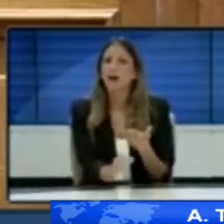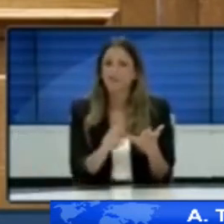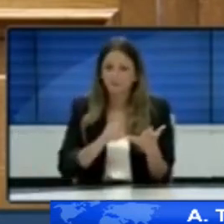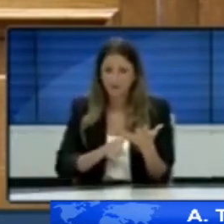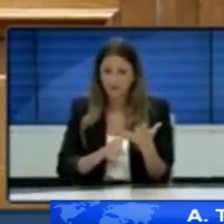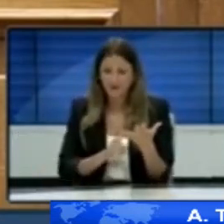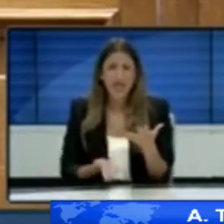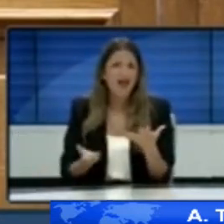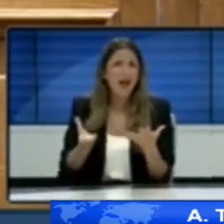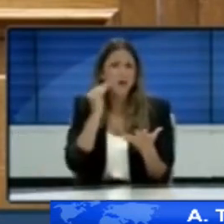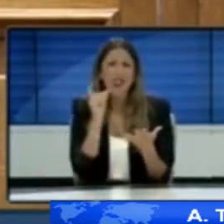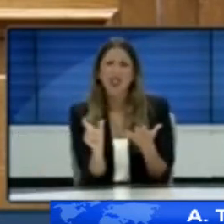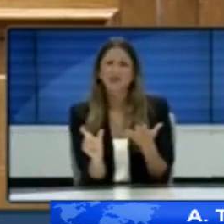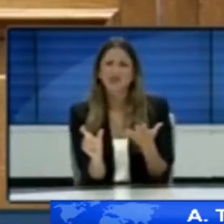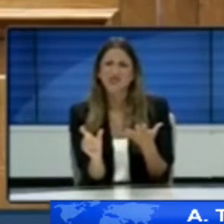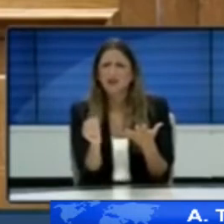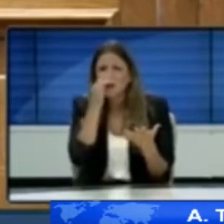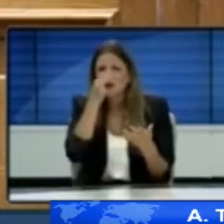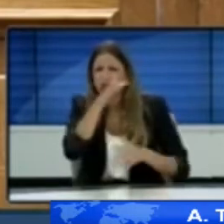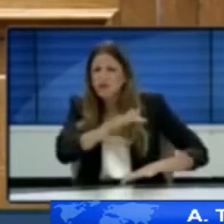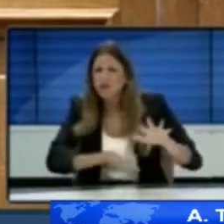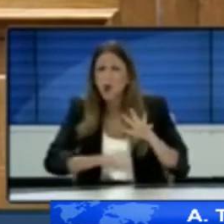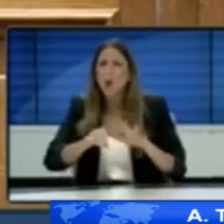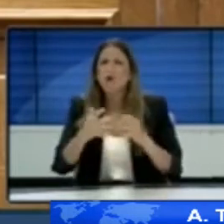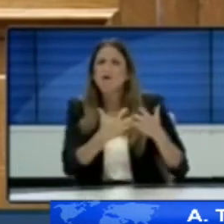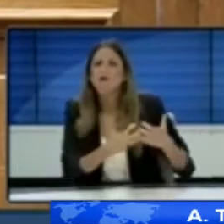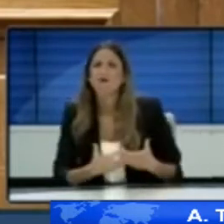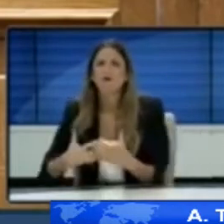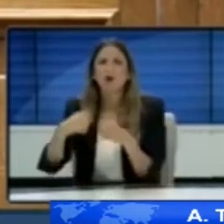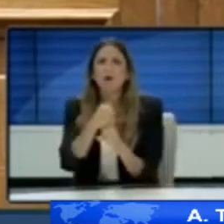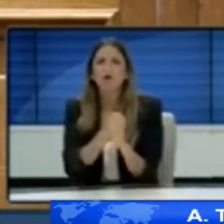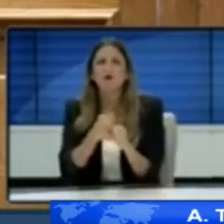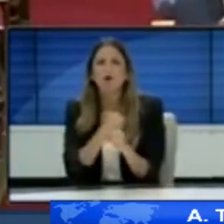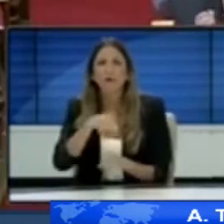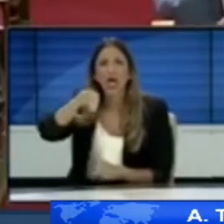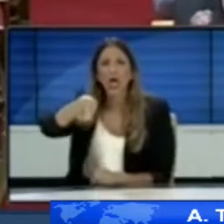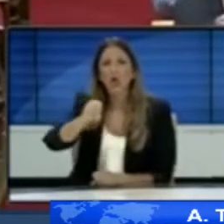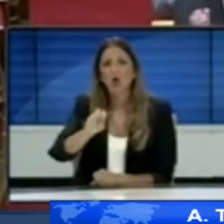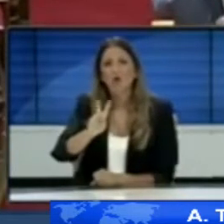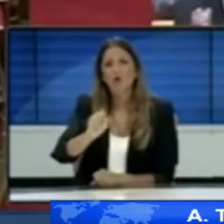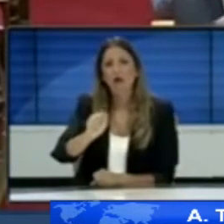και δεν άκουσα τη λέξη σκευωρία, Νοβάρτης. Δεν την άκουσα.